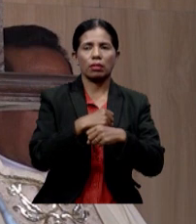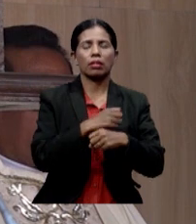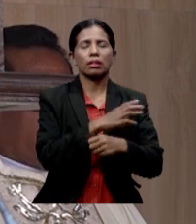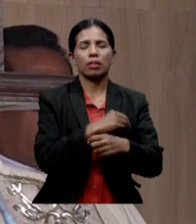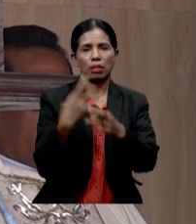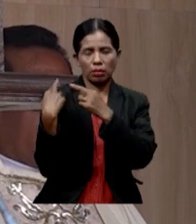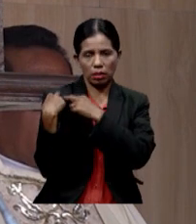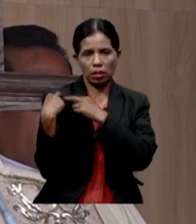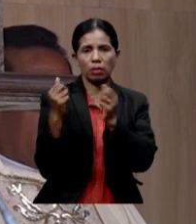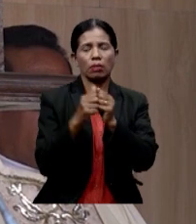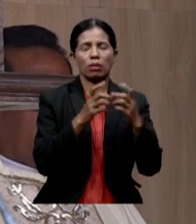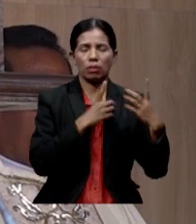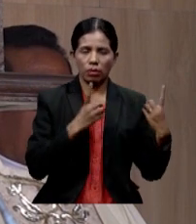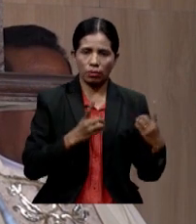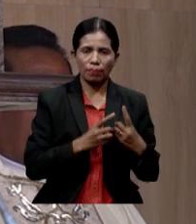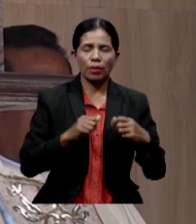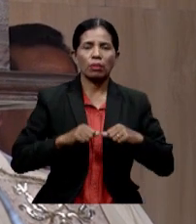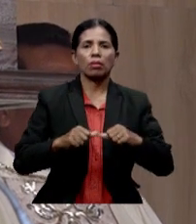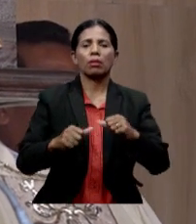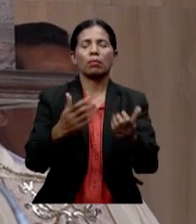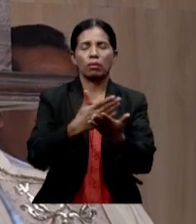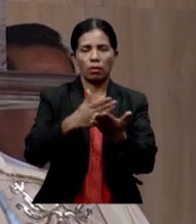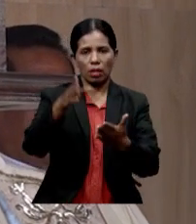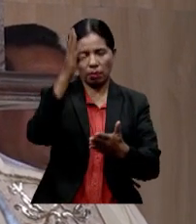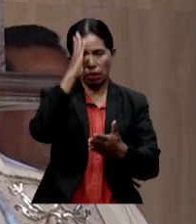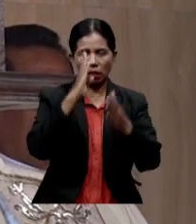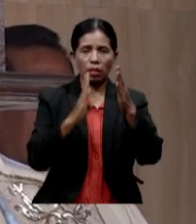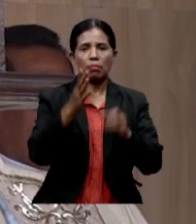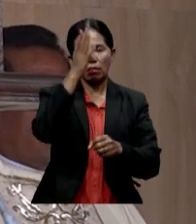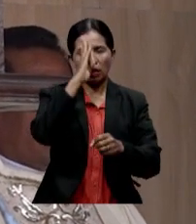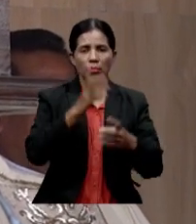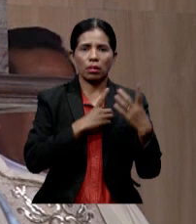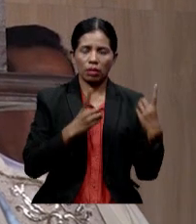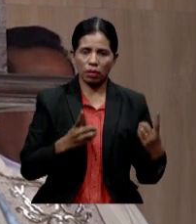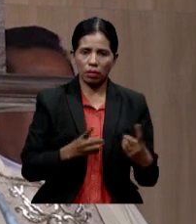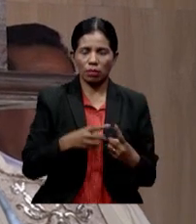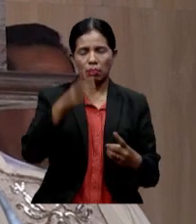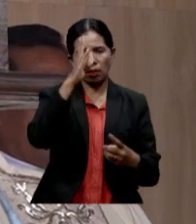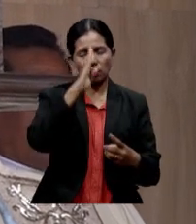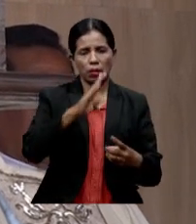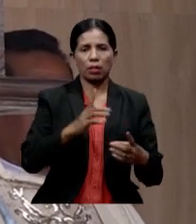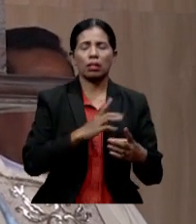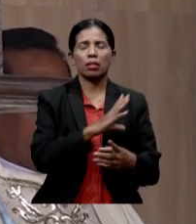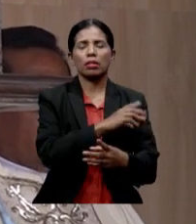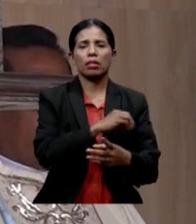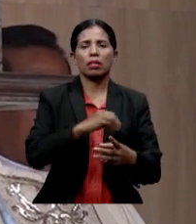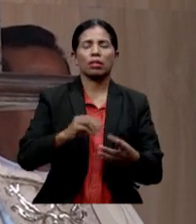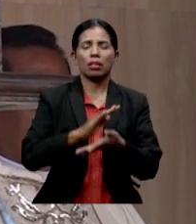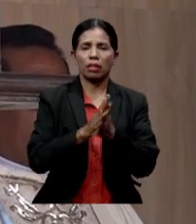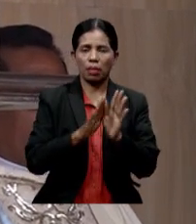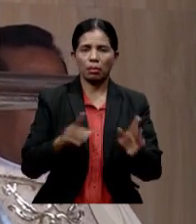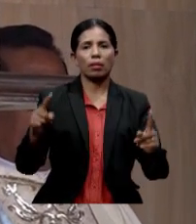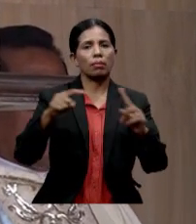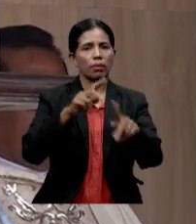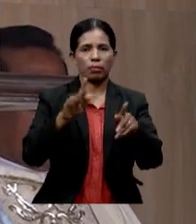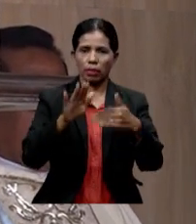continua transmiti maroma vinia sorriso, maroma vinia domin, maroma vinia carinho. Ma ema hotu ni